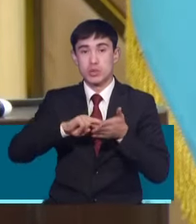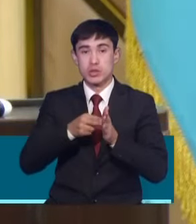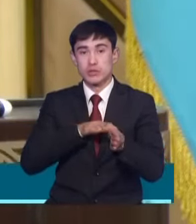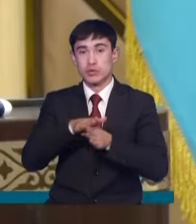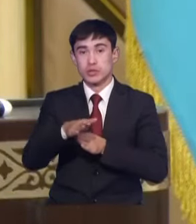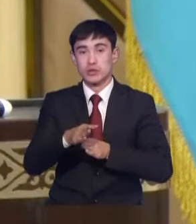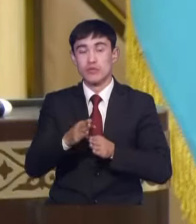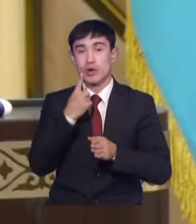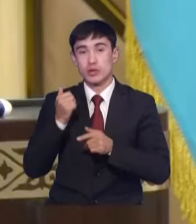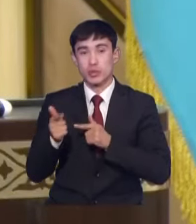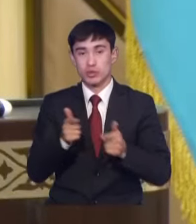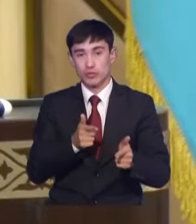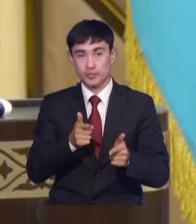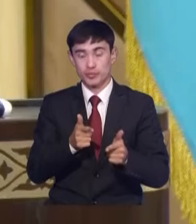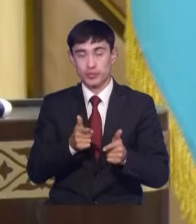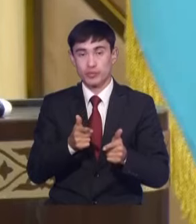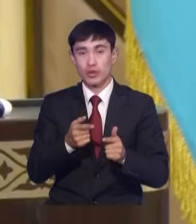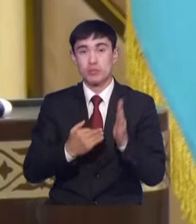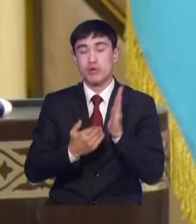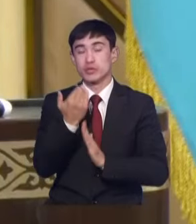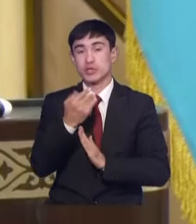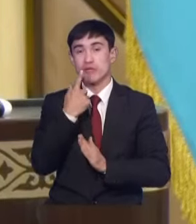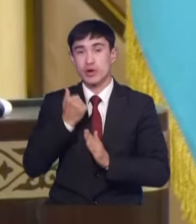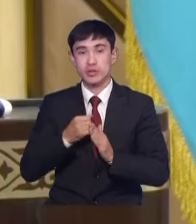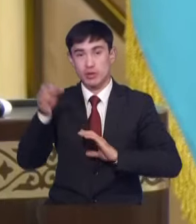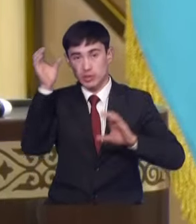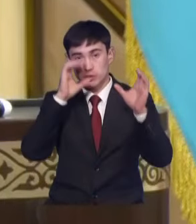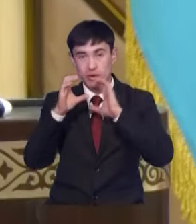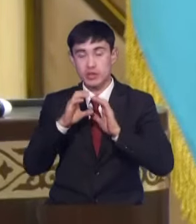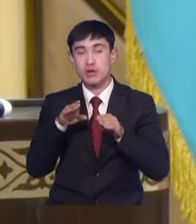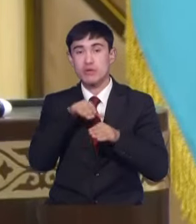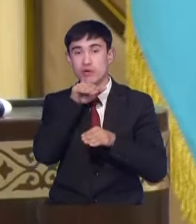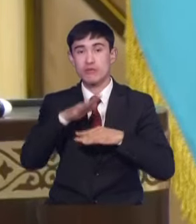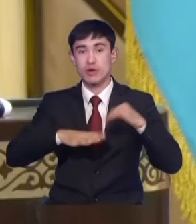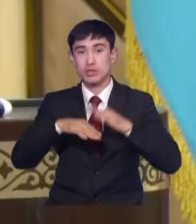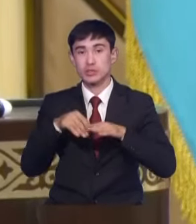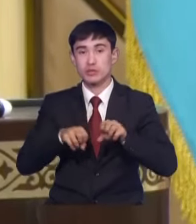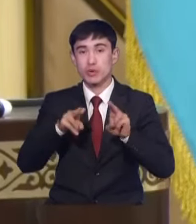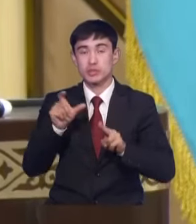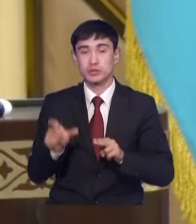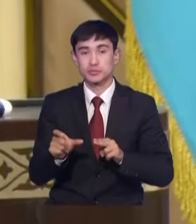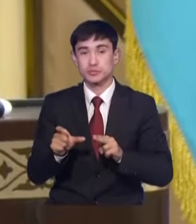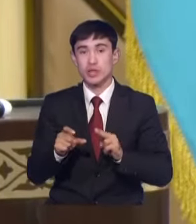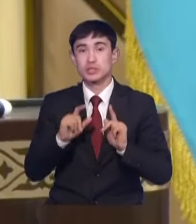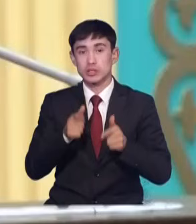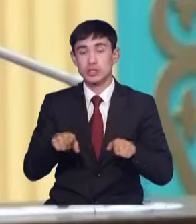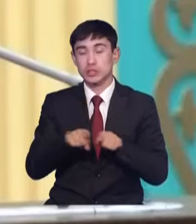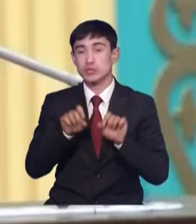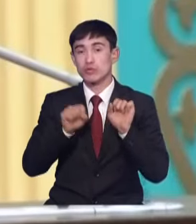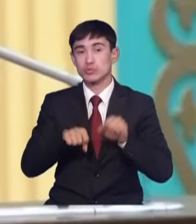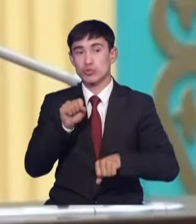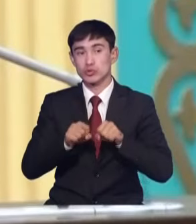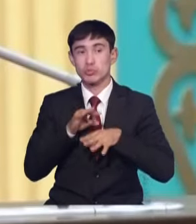культурно-массовой подготовки в частности в повышении военного образования и квалификации военнослужащих соглашение также даст